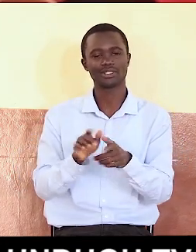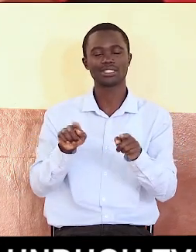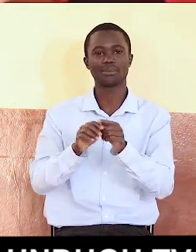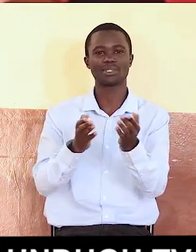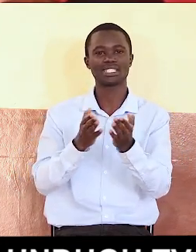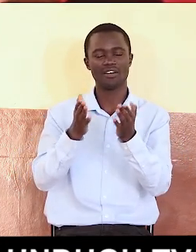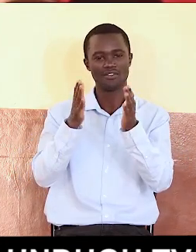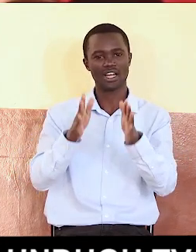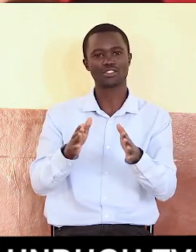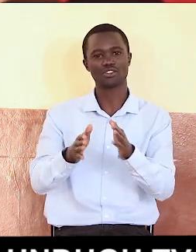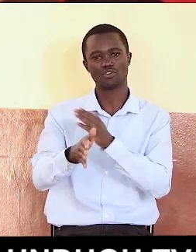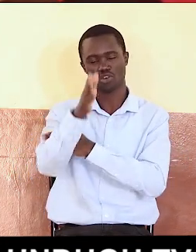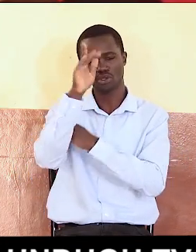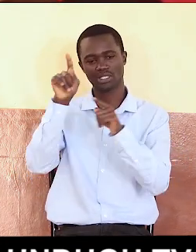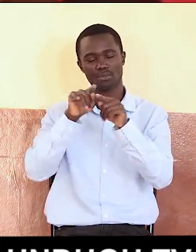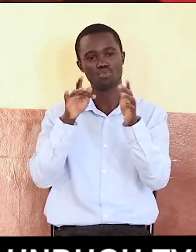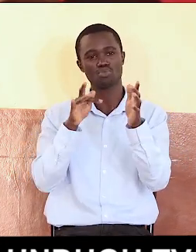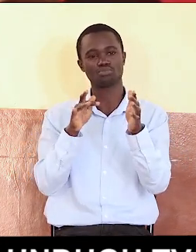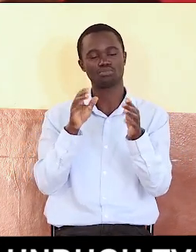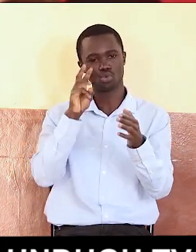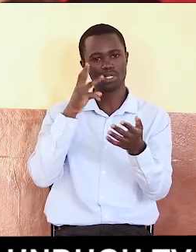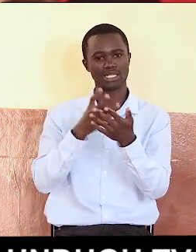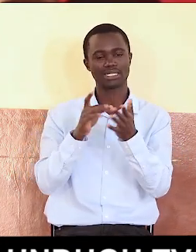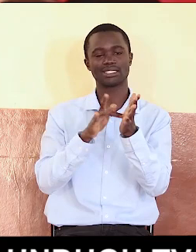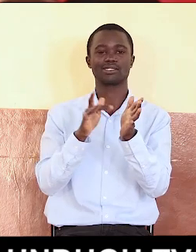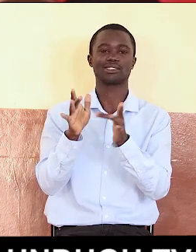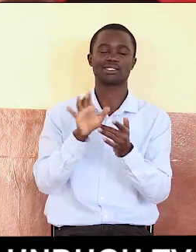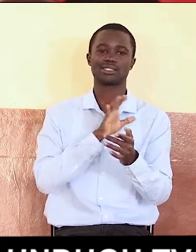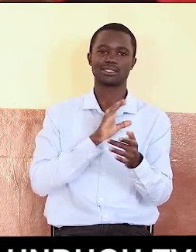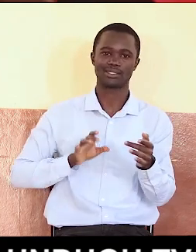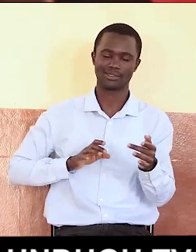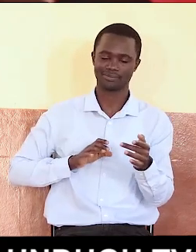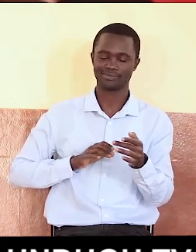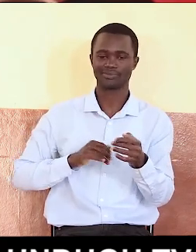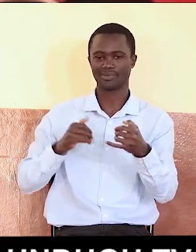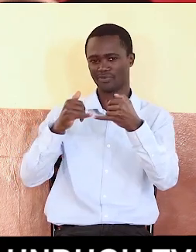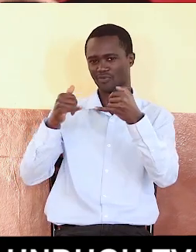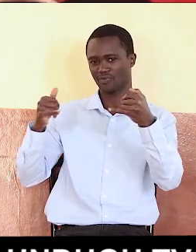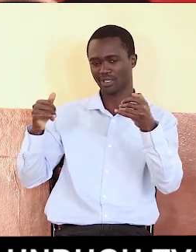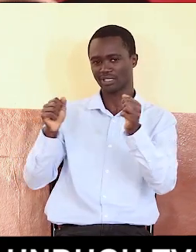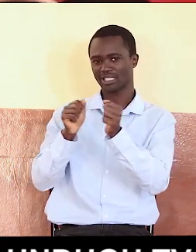as a witness of Jesus Christ. Na katika mstari wa 17